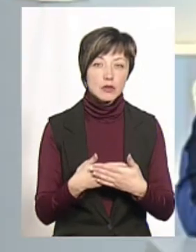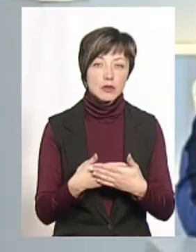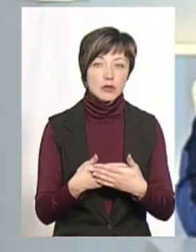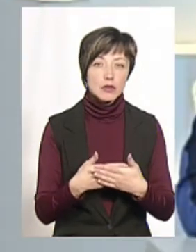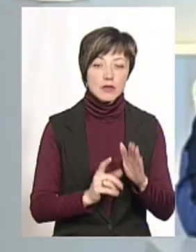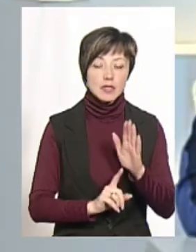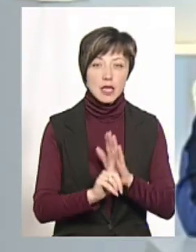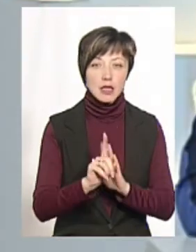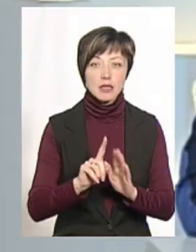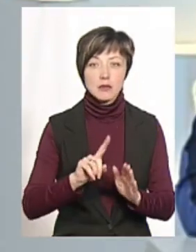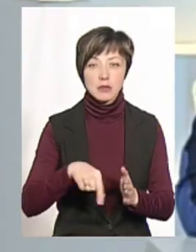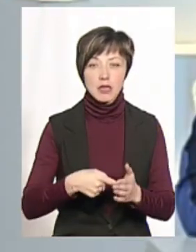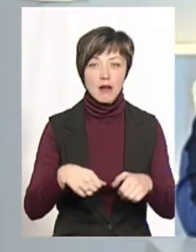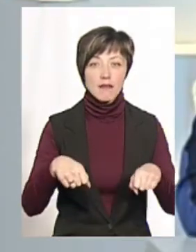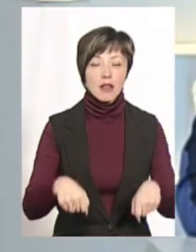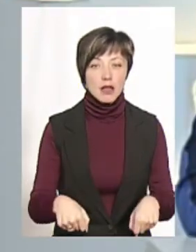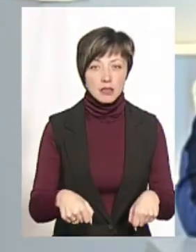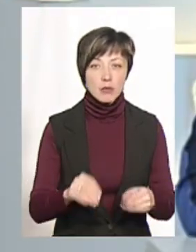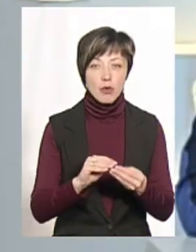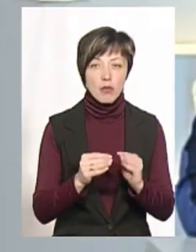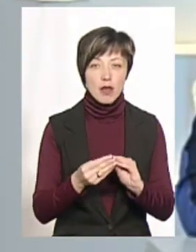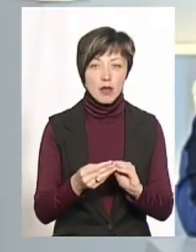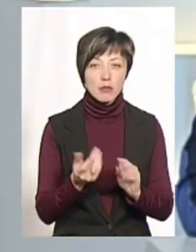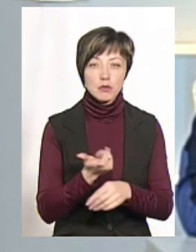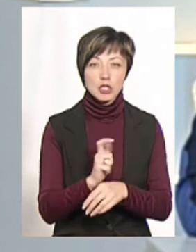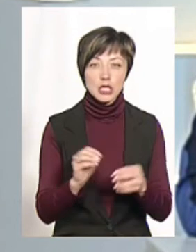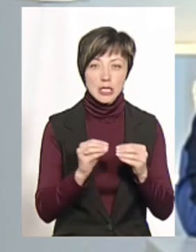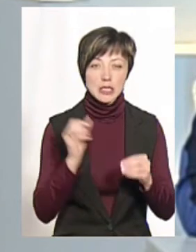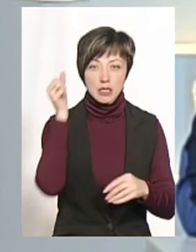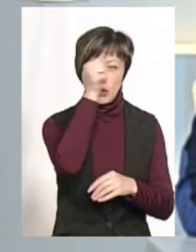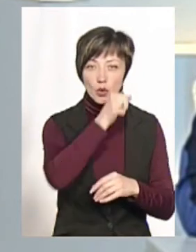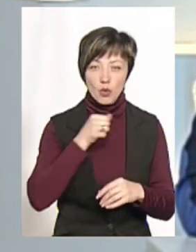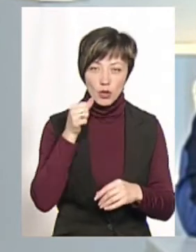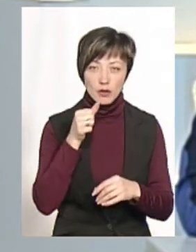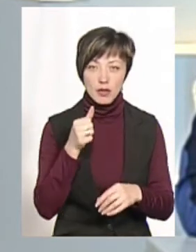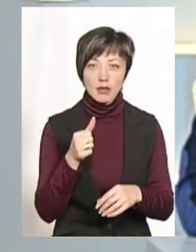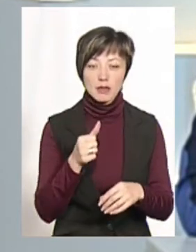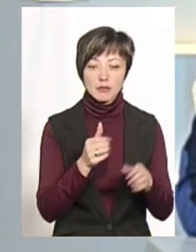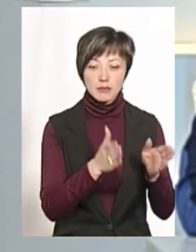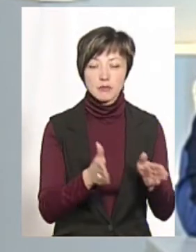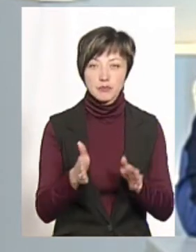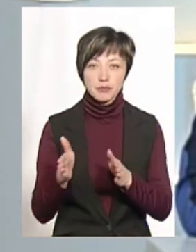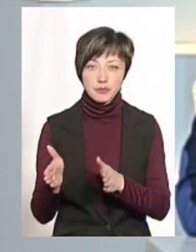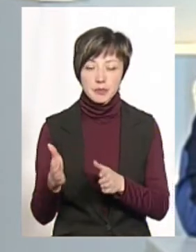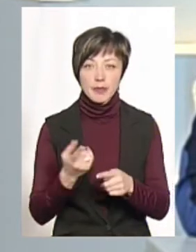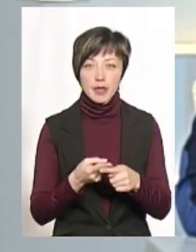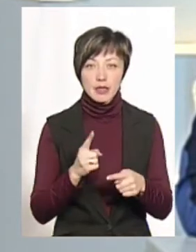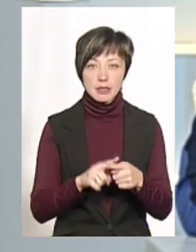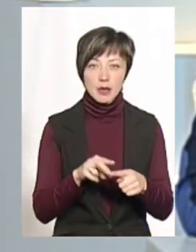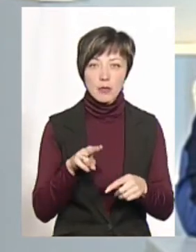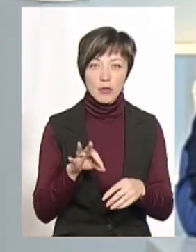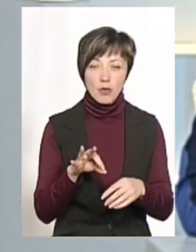за яку активно взялася міська влада, як проблема, які вже більше 10 років, більше десятиліть, це